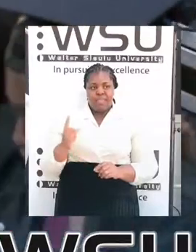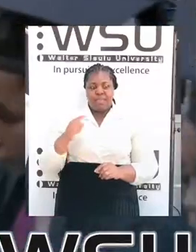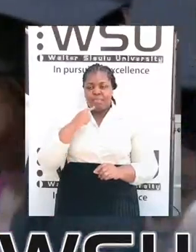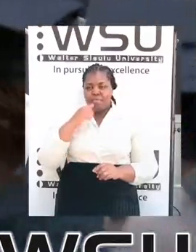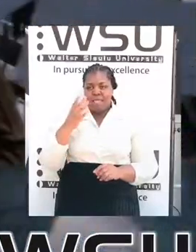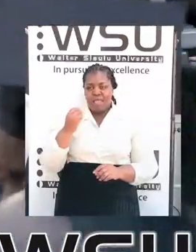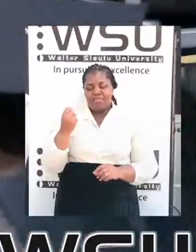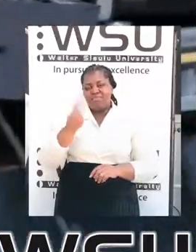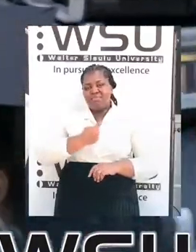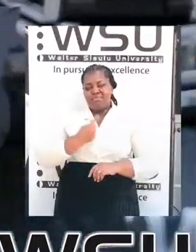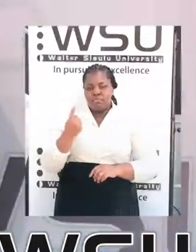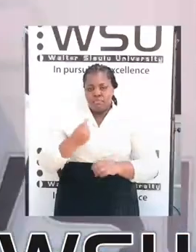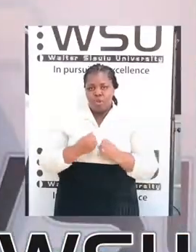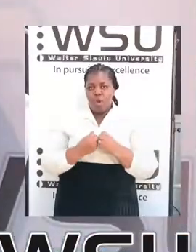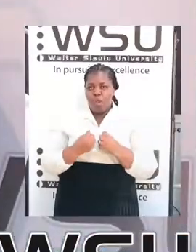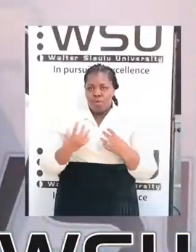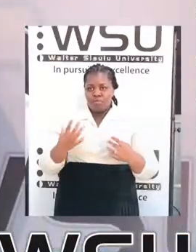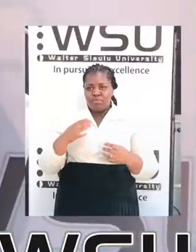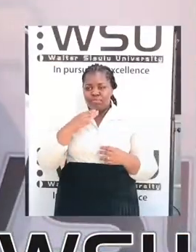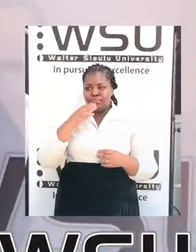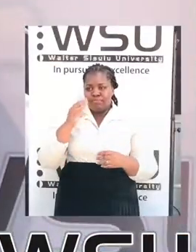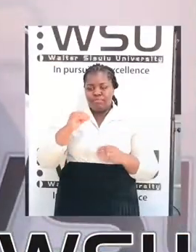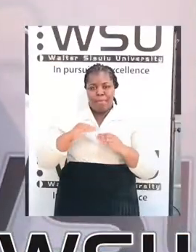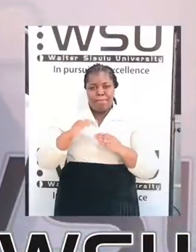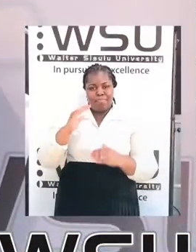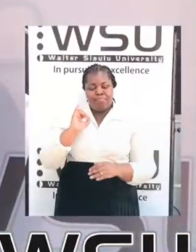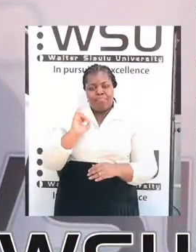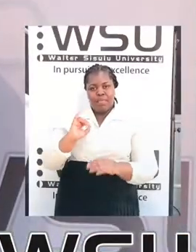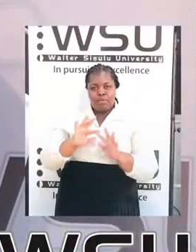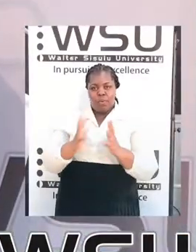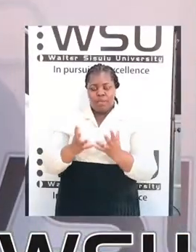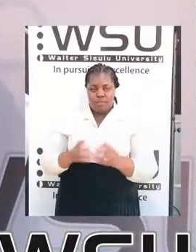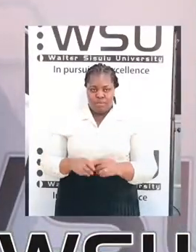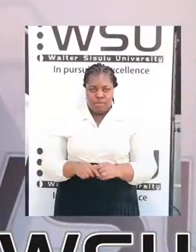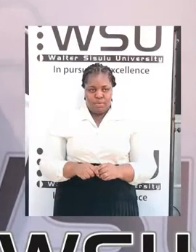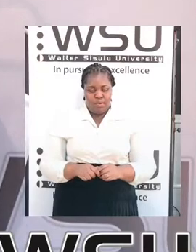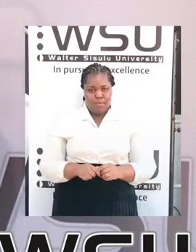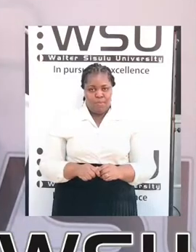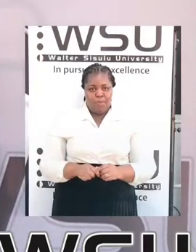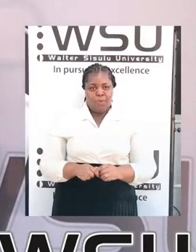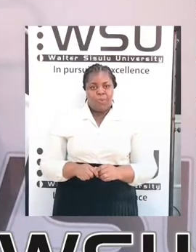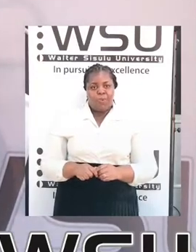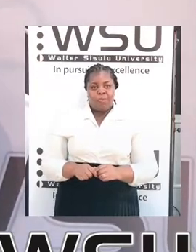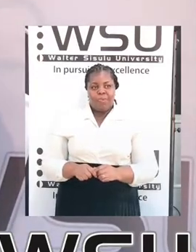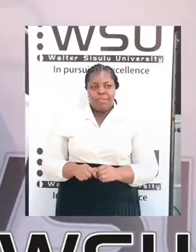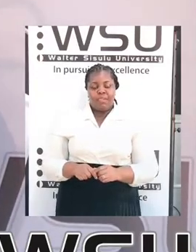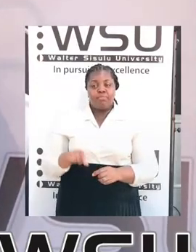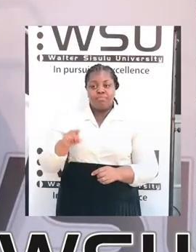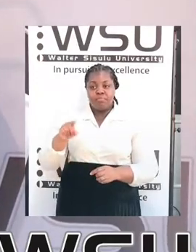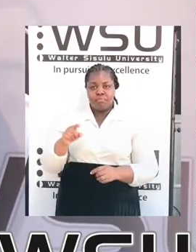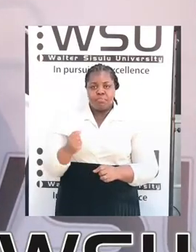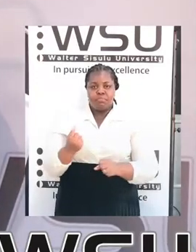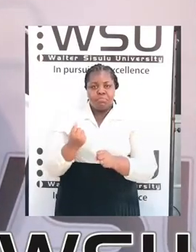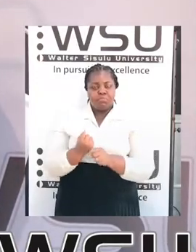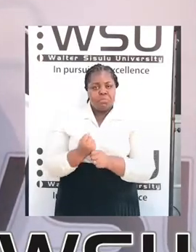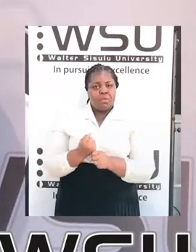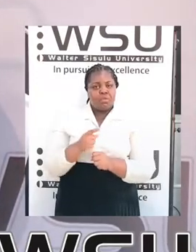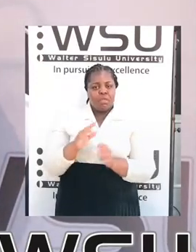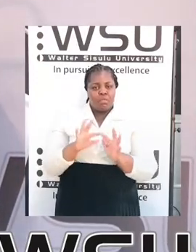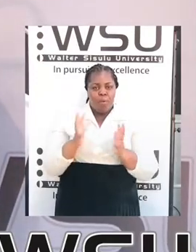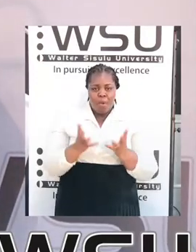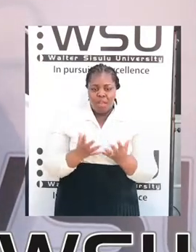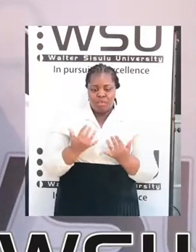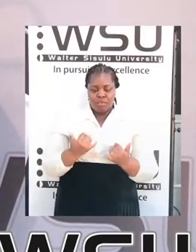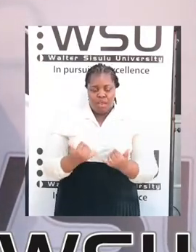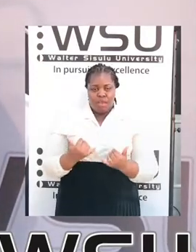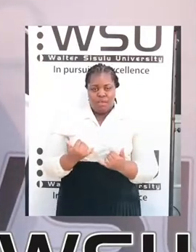ekunokubola okuninzi ngaphezu kokuhlaziyeka kwezinto. Loo nto ke yenze into yoba ilizwe lethu,